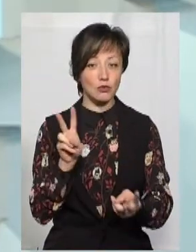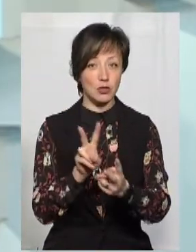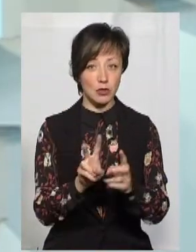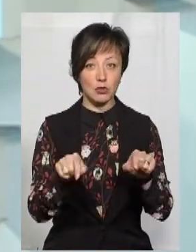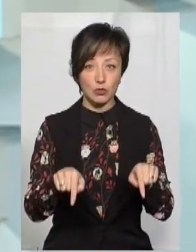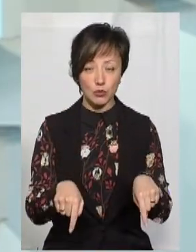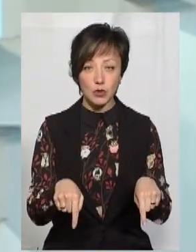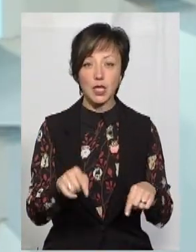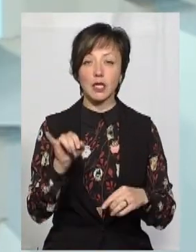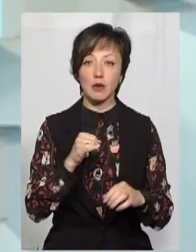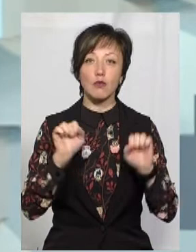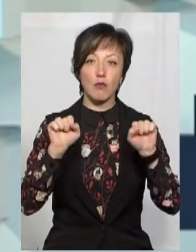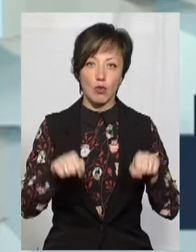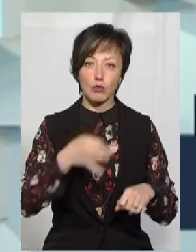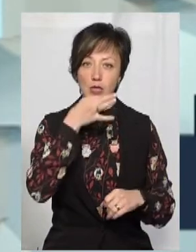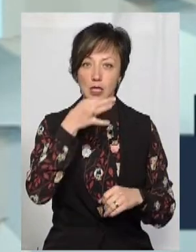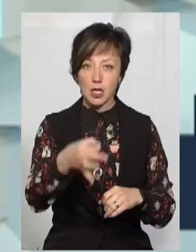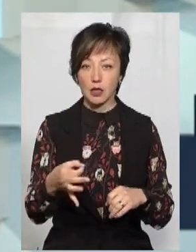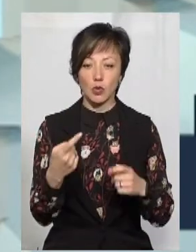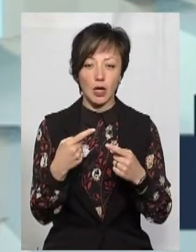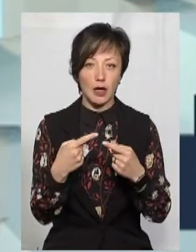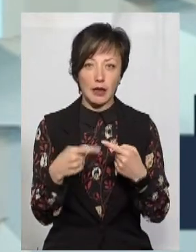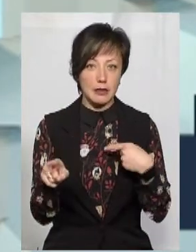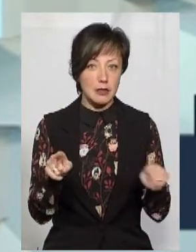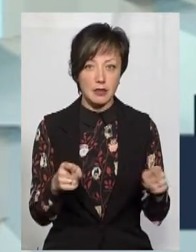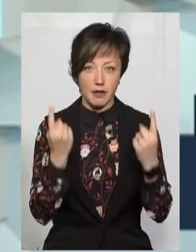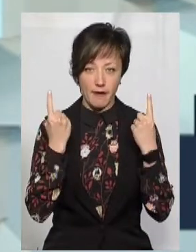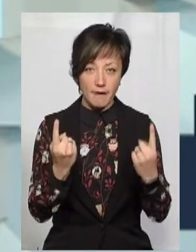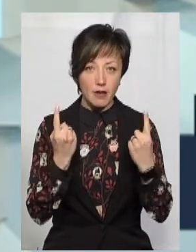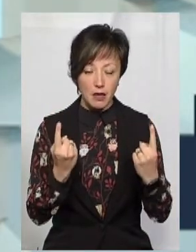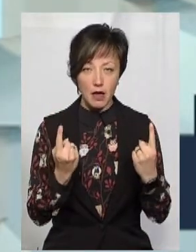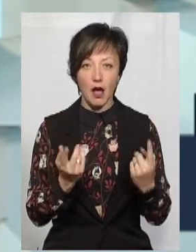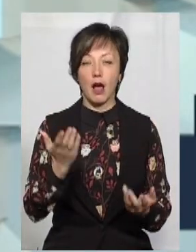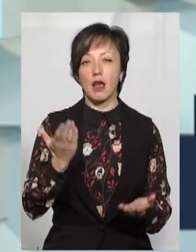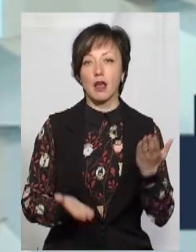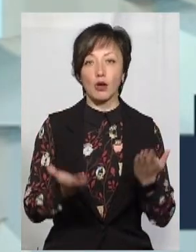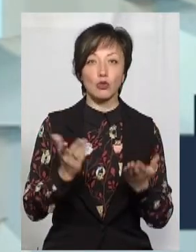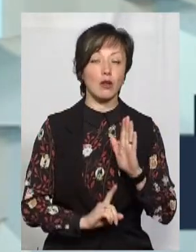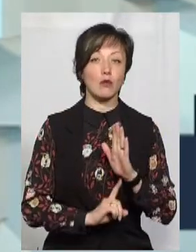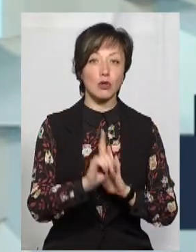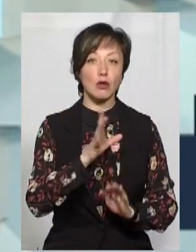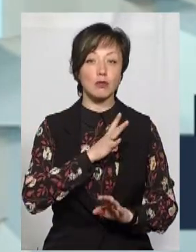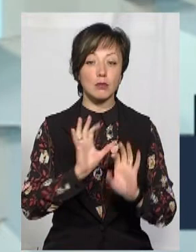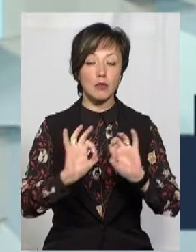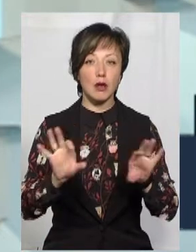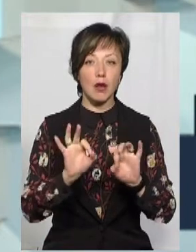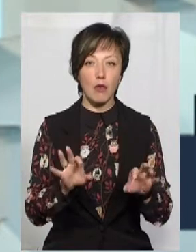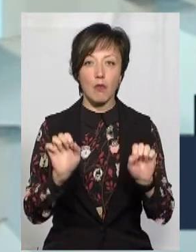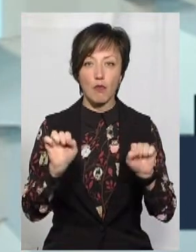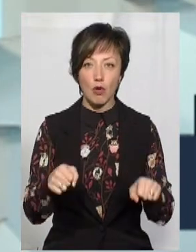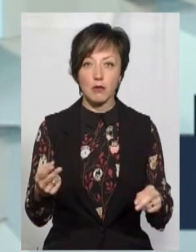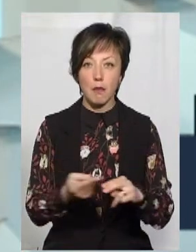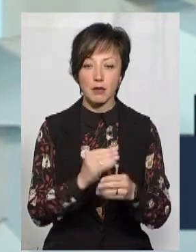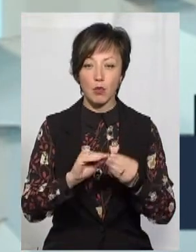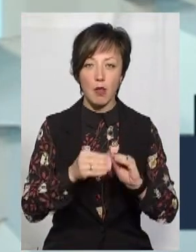десь більше місяця, і я можу сказати, що різниця вона просто разюча. Тому що якщо ми на початку говорили про те, що ми можемо без проблем